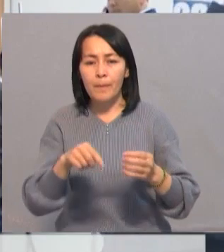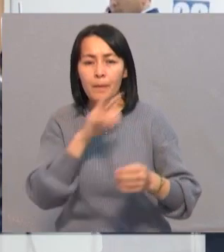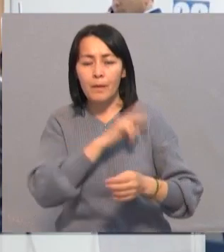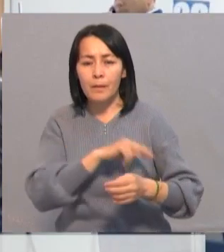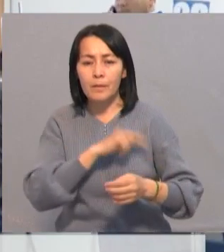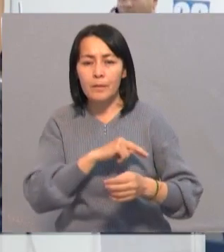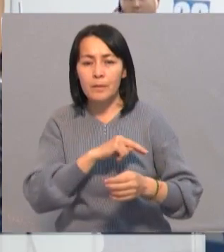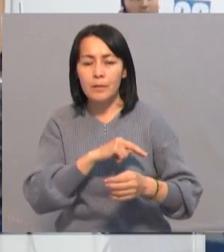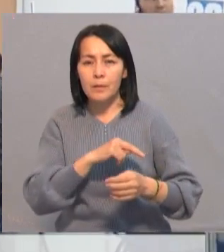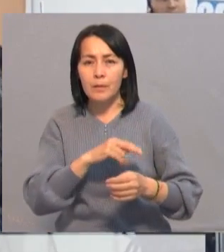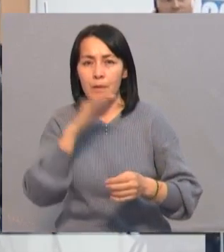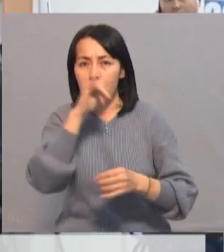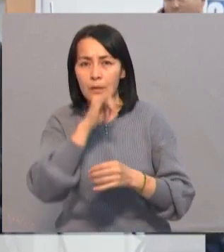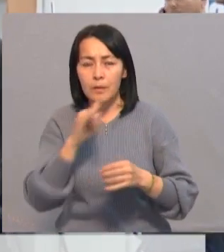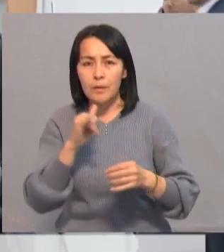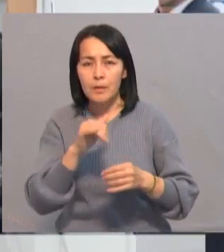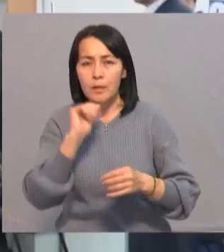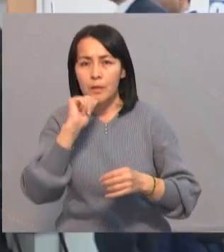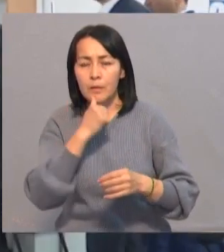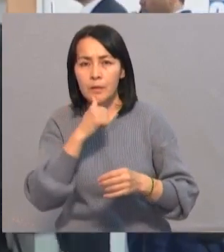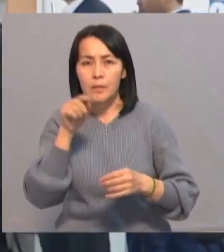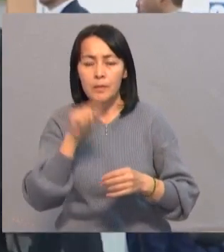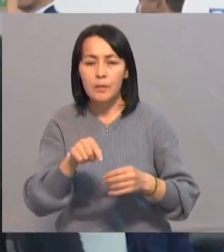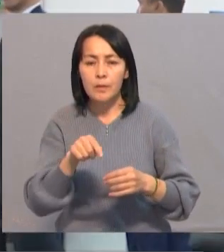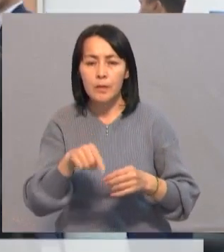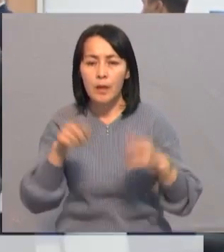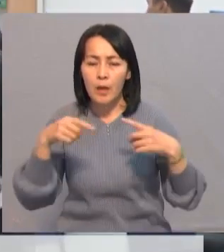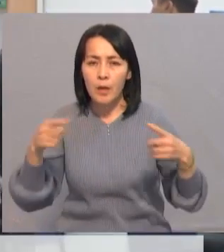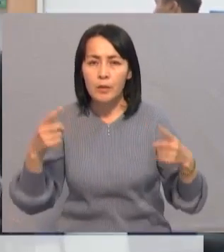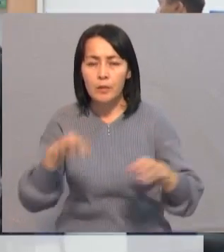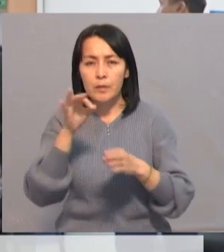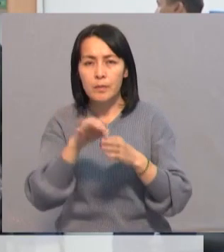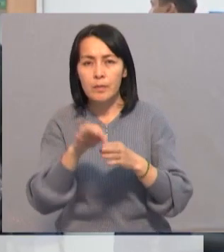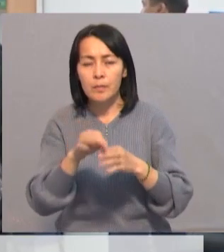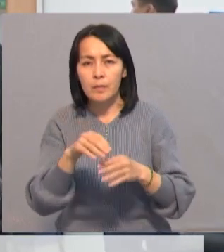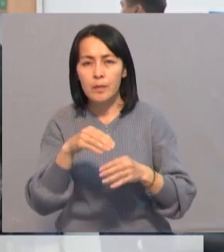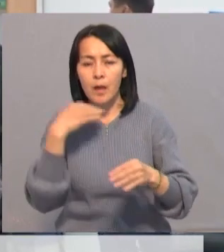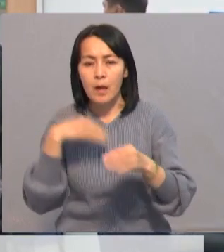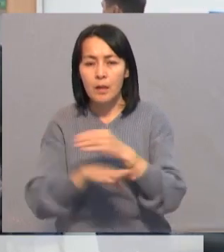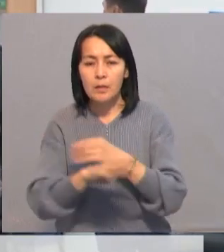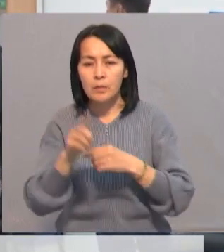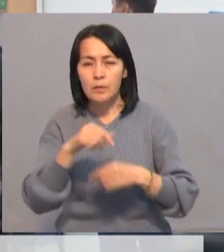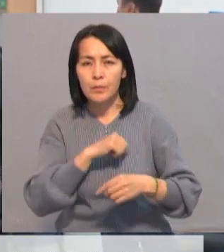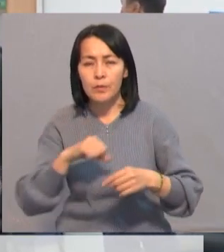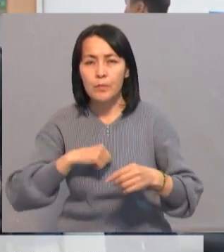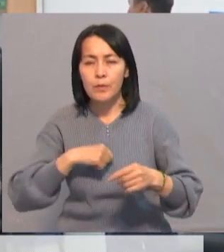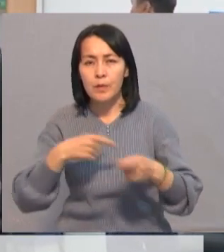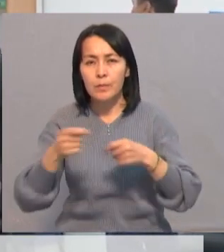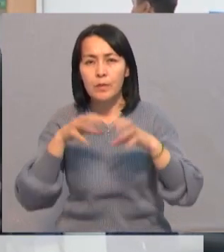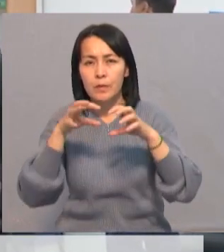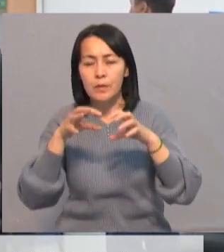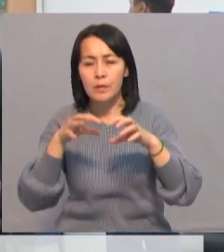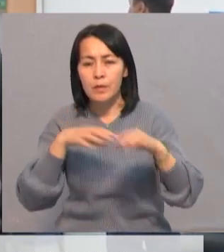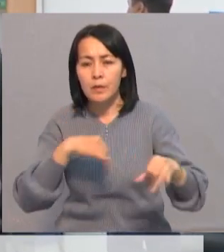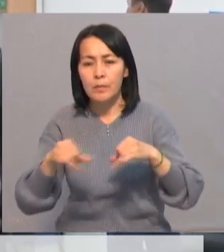жұмыстарға ұсынған көнбесе, егер де олар әртүрлі себептермен жалтарса, біз оларға уже әкімшілік немесе қылмыстық іс